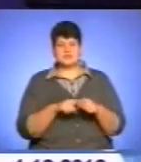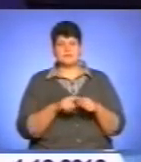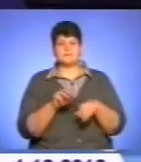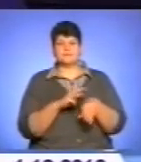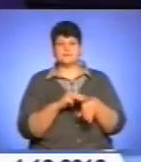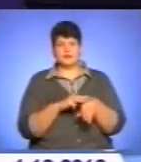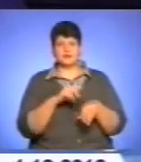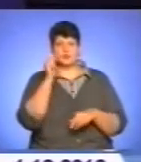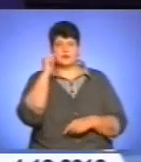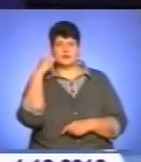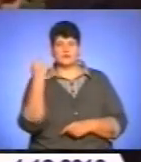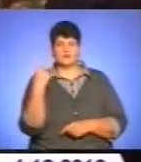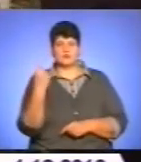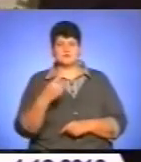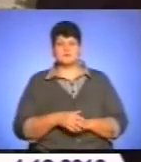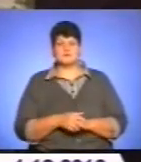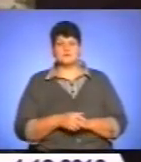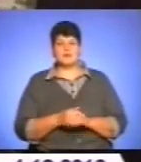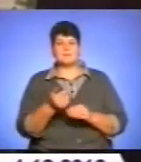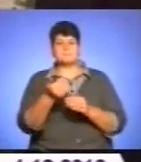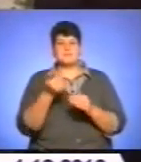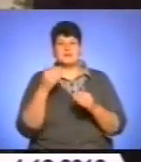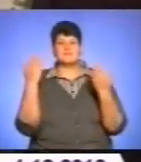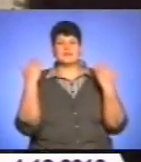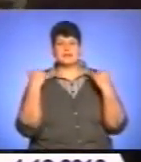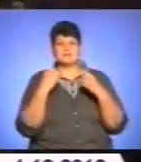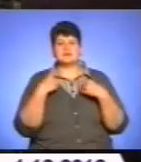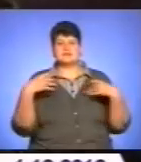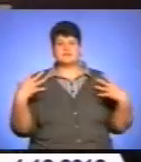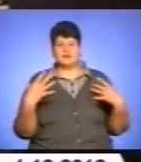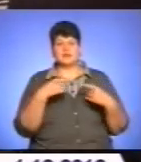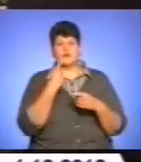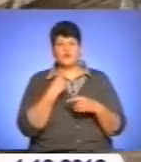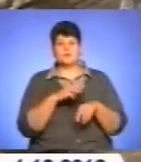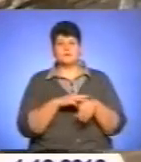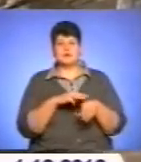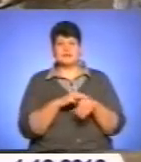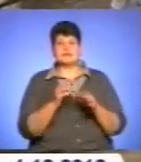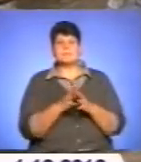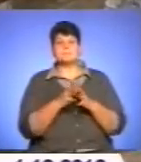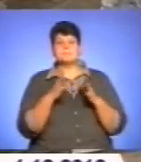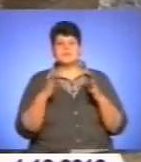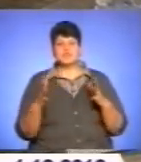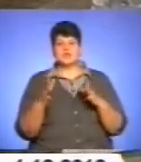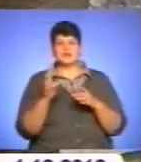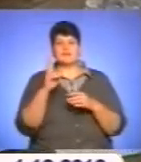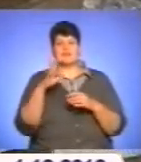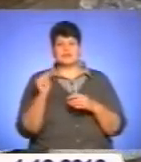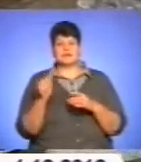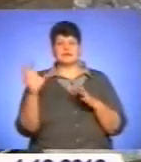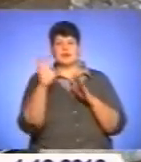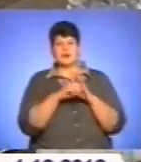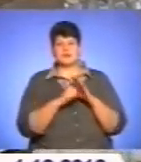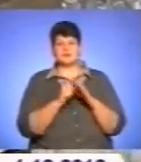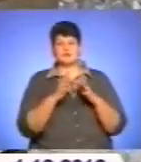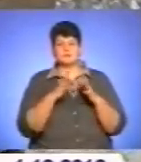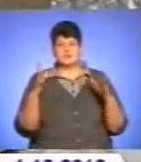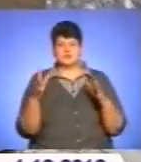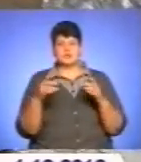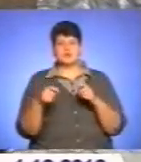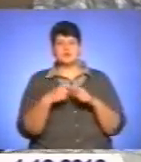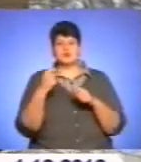в області. Напередодні вихідних та у свята, як свідчить міліцейська статистика, більше квартирних крадіжок та інших злочинів. Важкі і